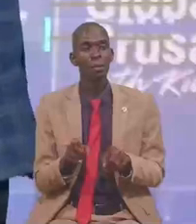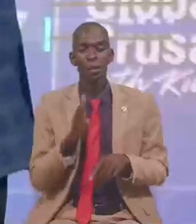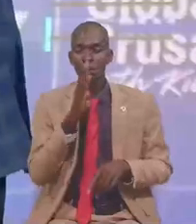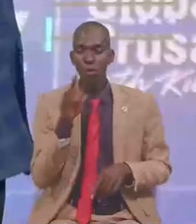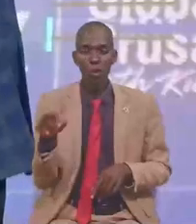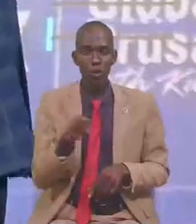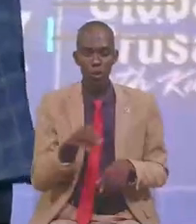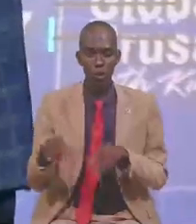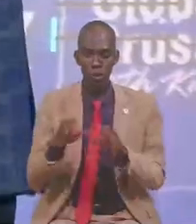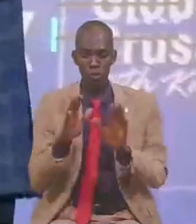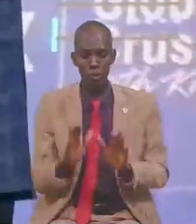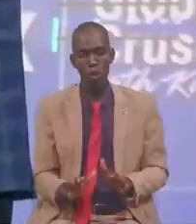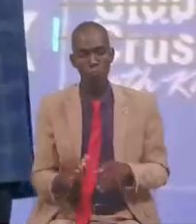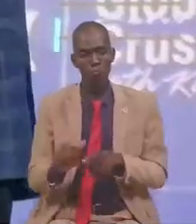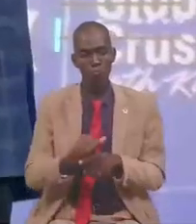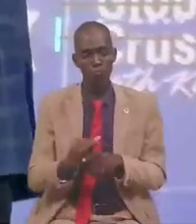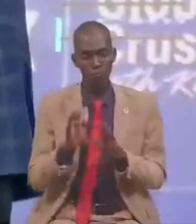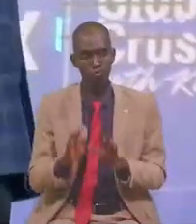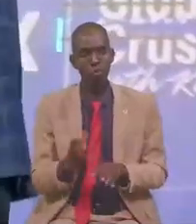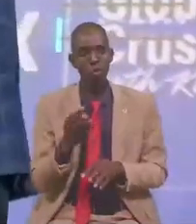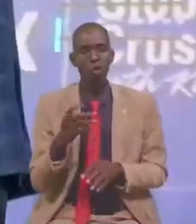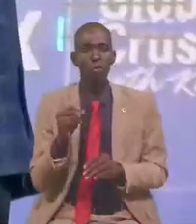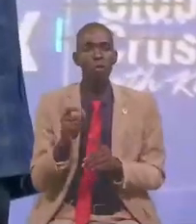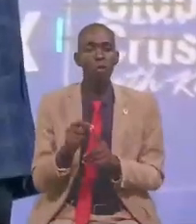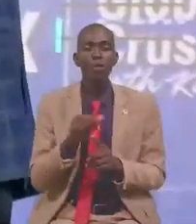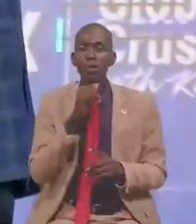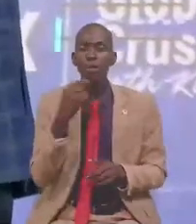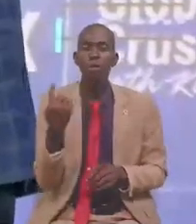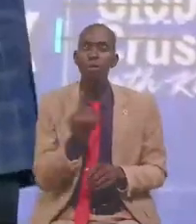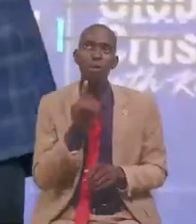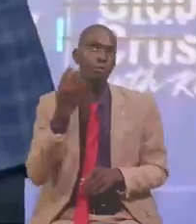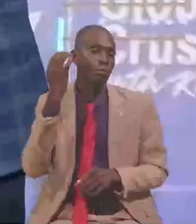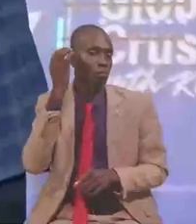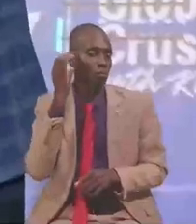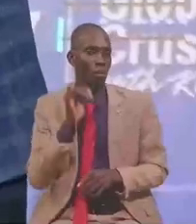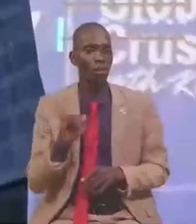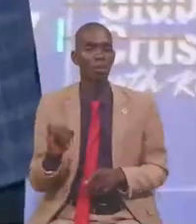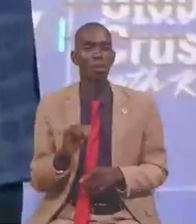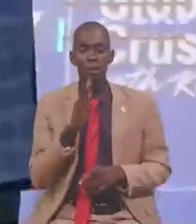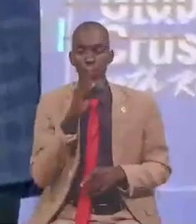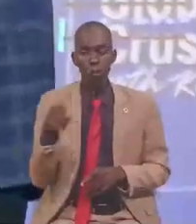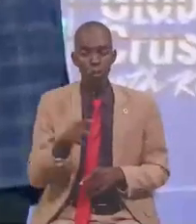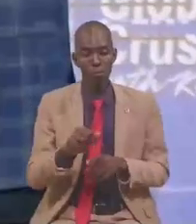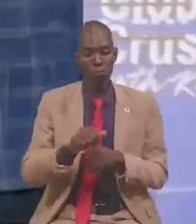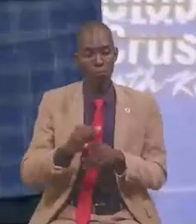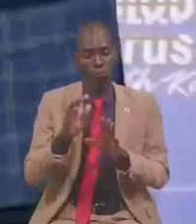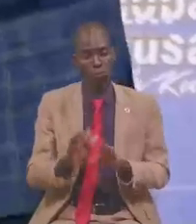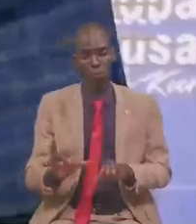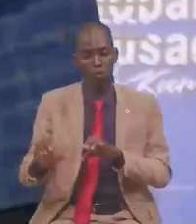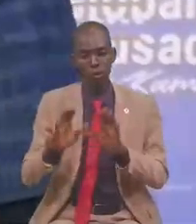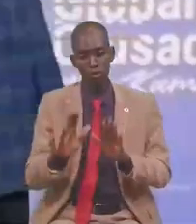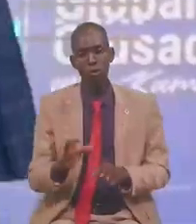mettez en pratique la parole et ne vous bornez pas à l'écouter. Mettez en pratique la